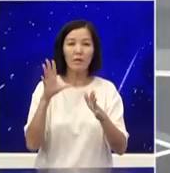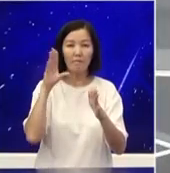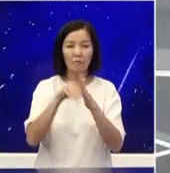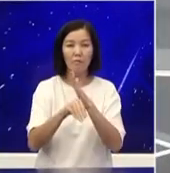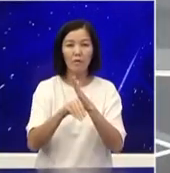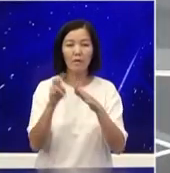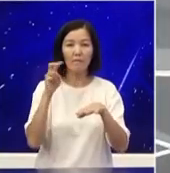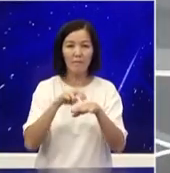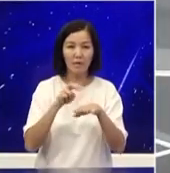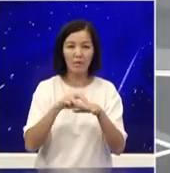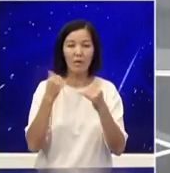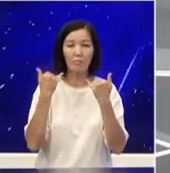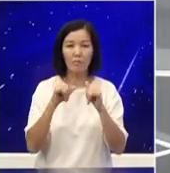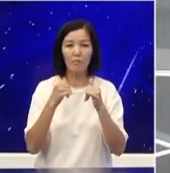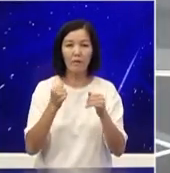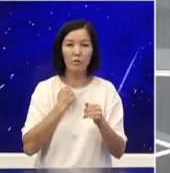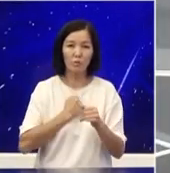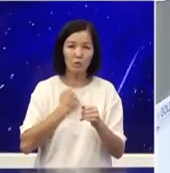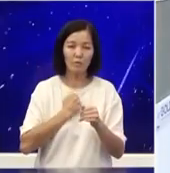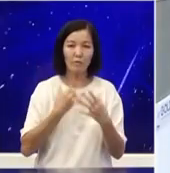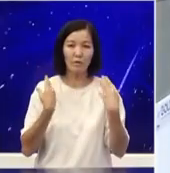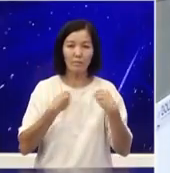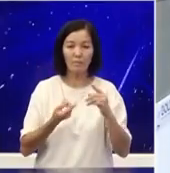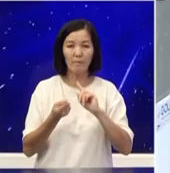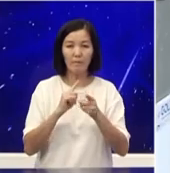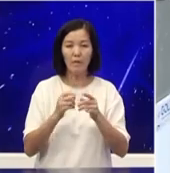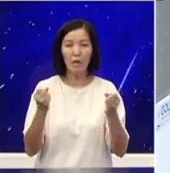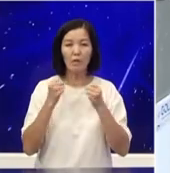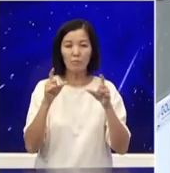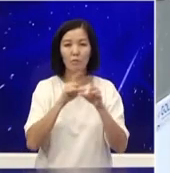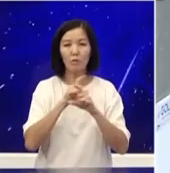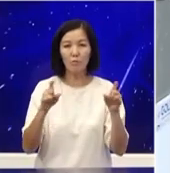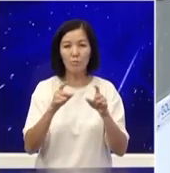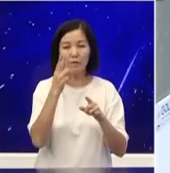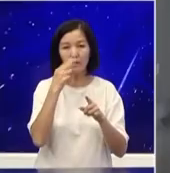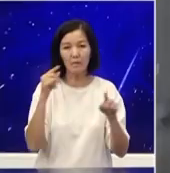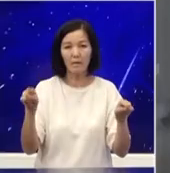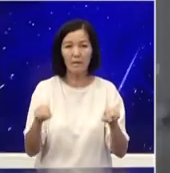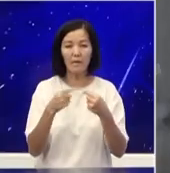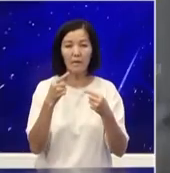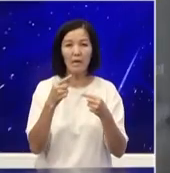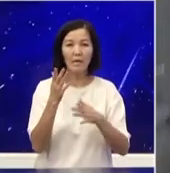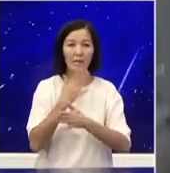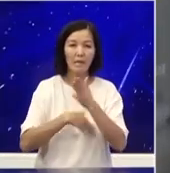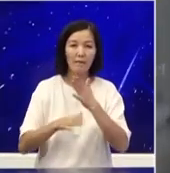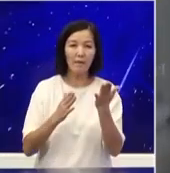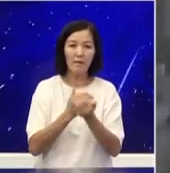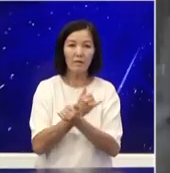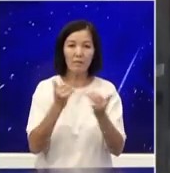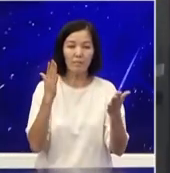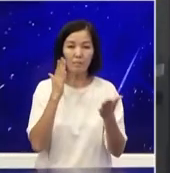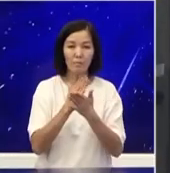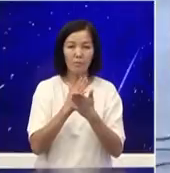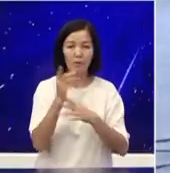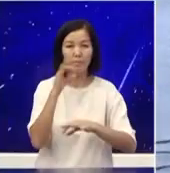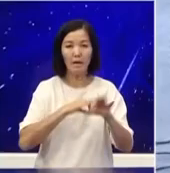кабинет врача, буфет, гардеробные, душевые и санузлы. Спорткомплекс адаптируют и для людей с особыми потребностями. В целом все коммуникации